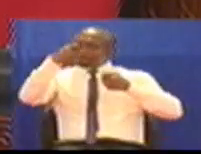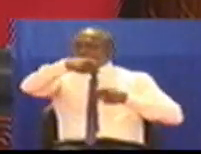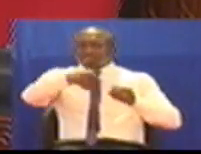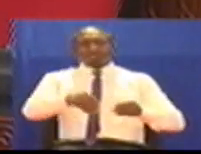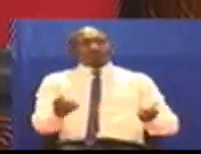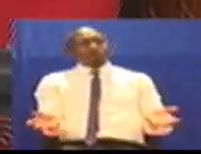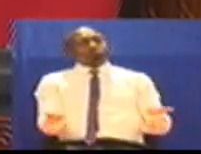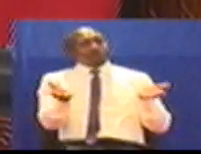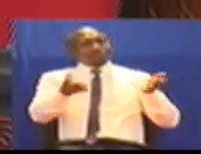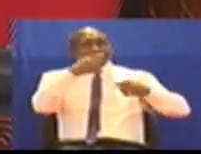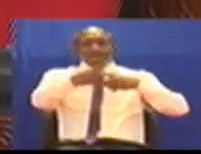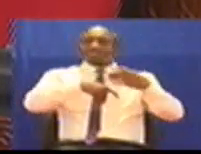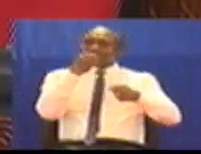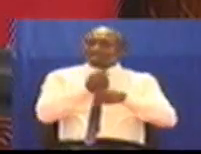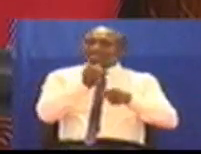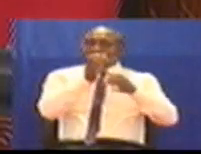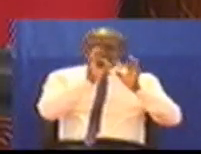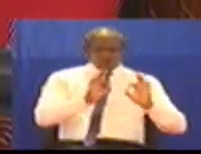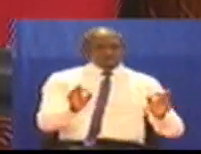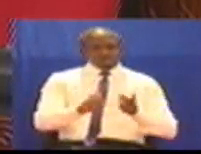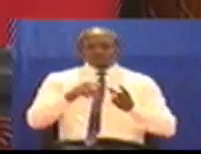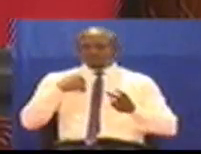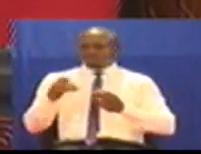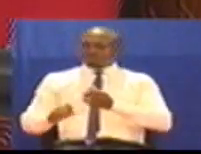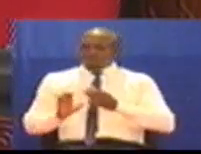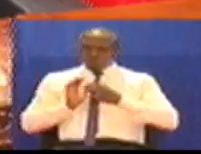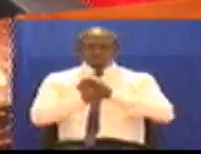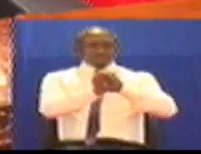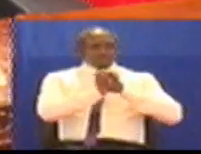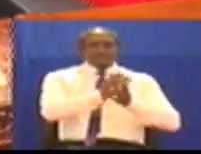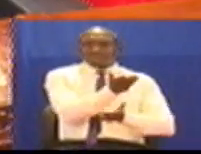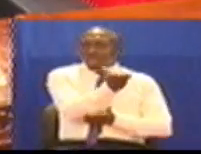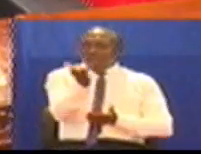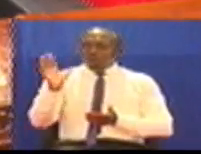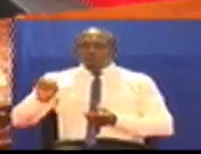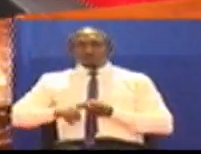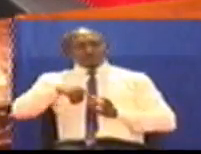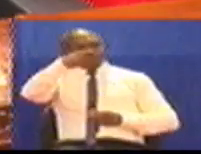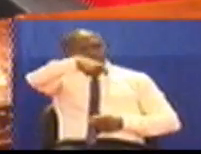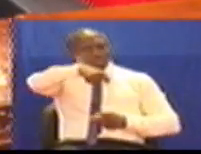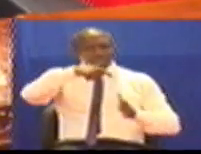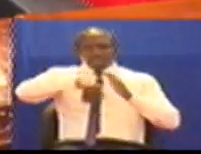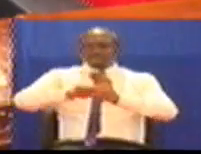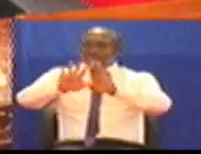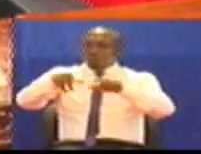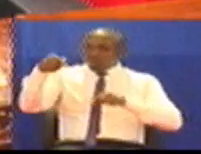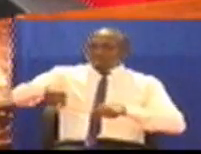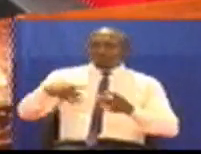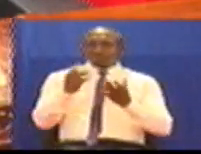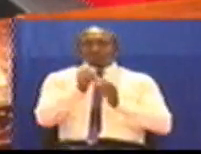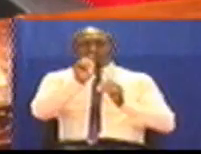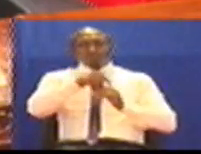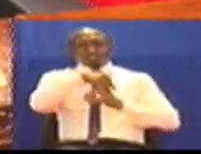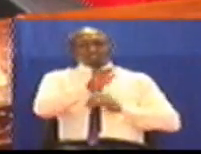ili aendelee kufanya vizuri. Naomba niungane na wote ambao wanampongeza tulioko ndani ya bunge lakini na wale walioko nje ya bunge kwa